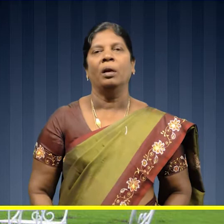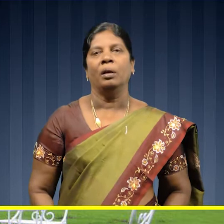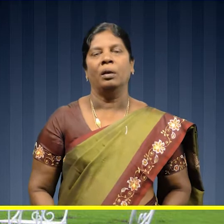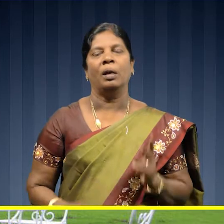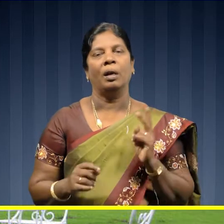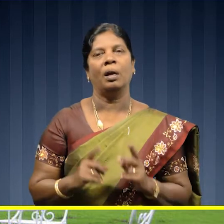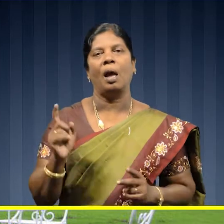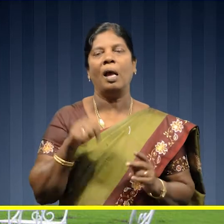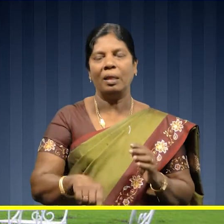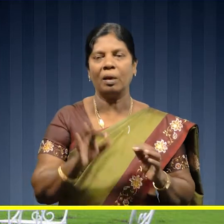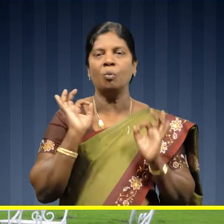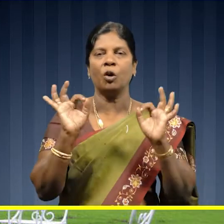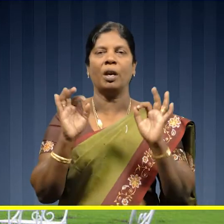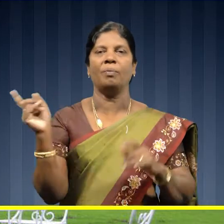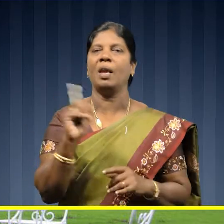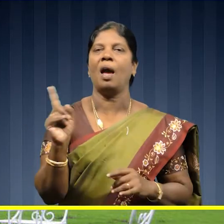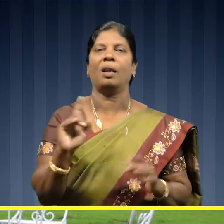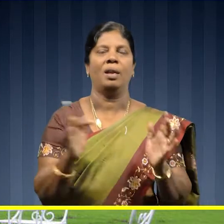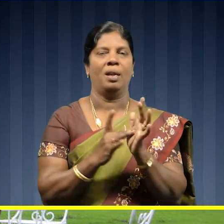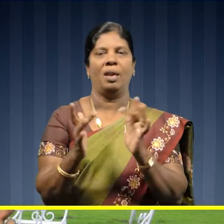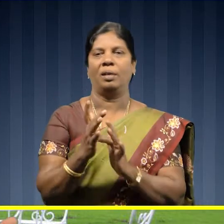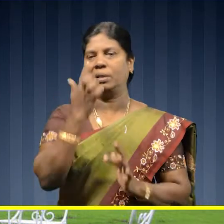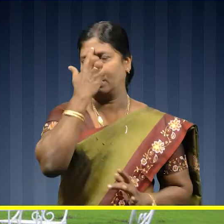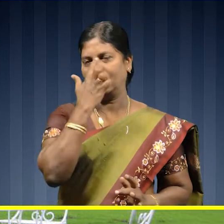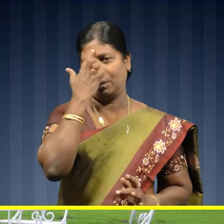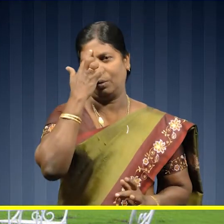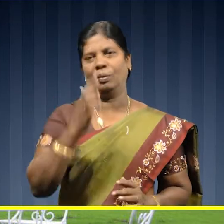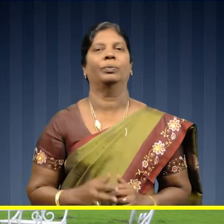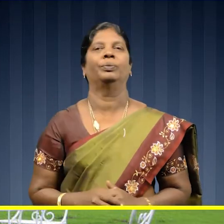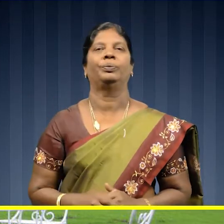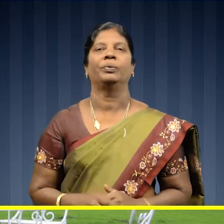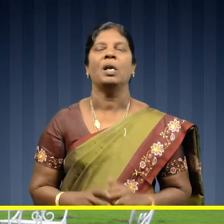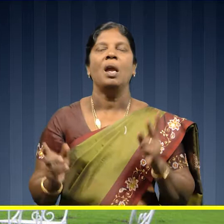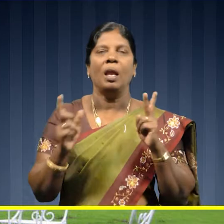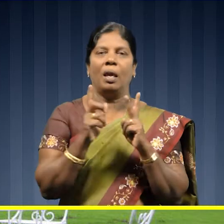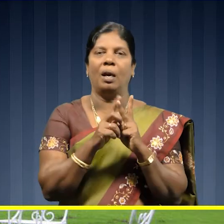அந்த அடிப்படைக்கு வழிமுறையாக இருப்பது யார்? ஆண்டவராகிய இயேசு கிறிஸ்து.